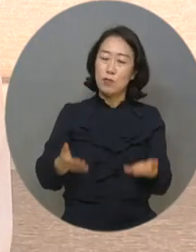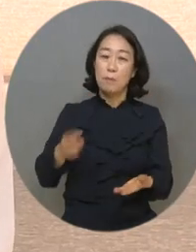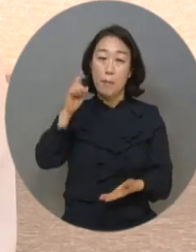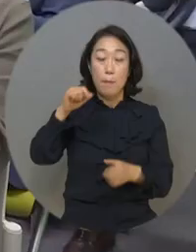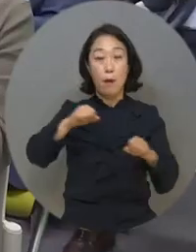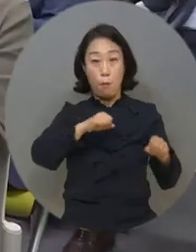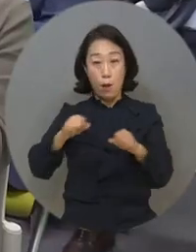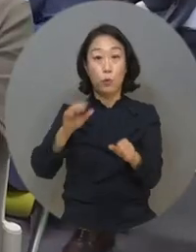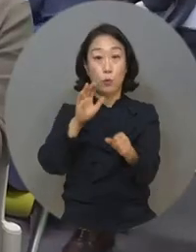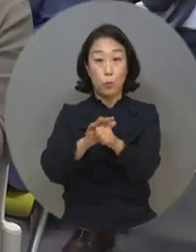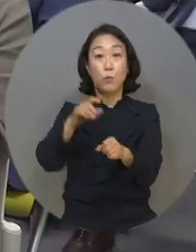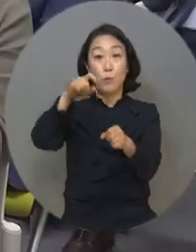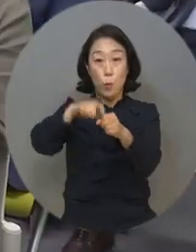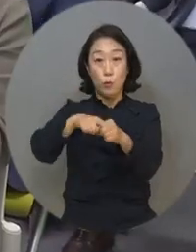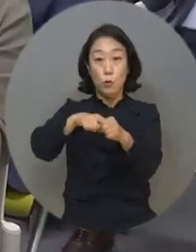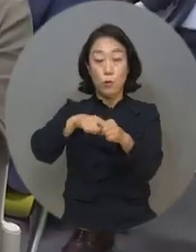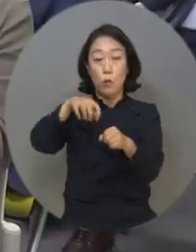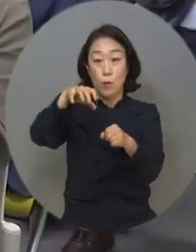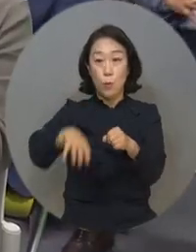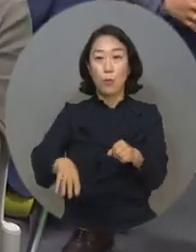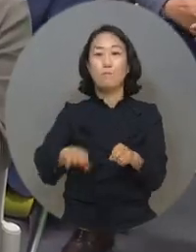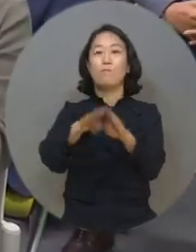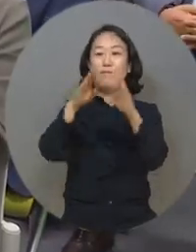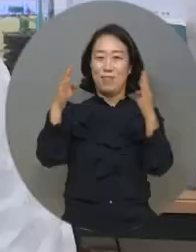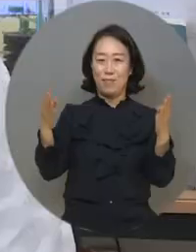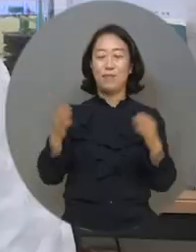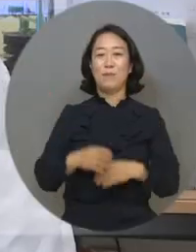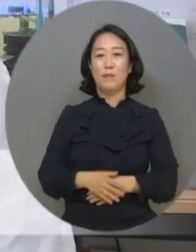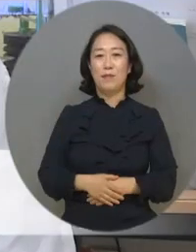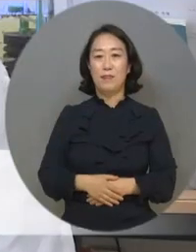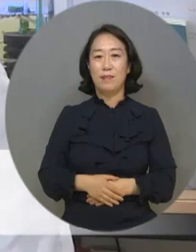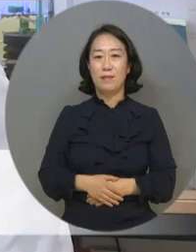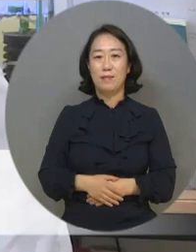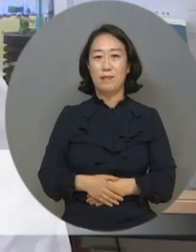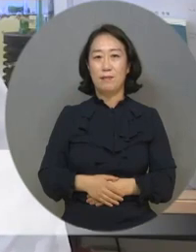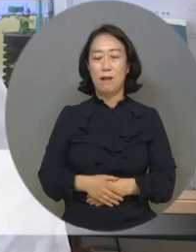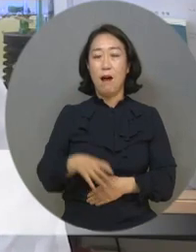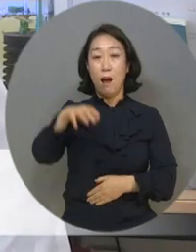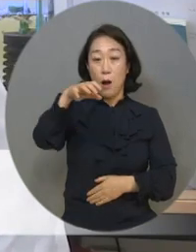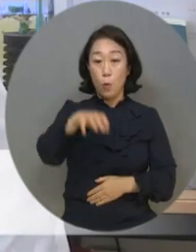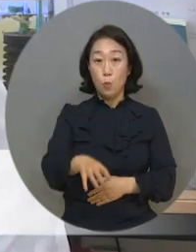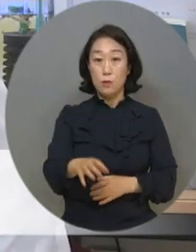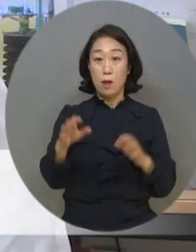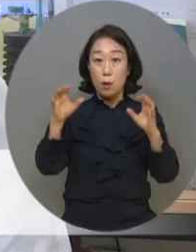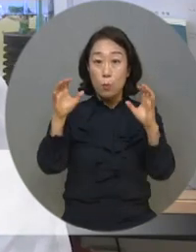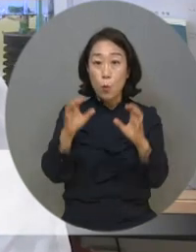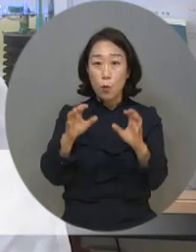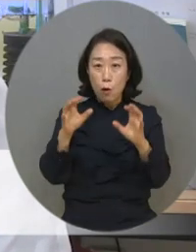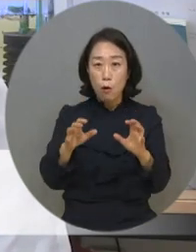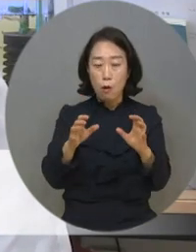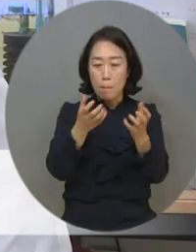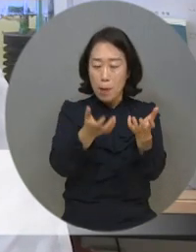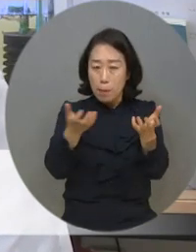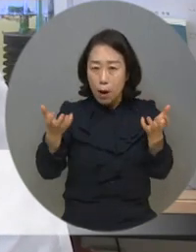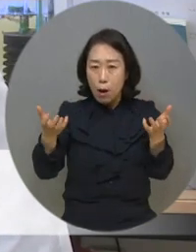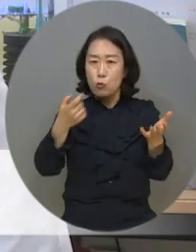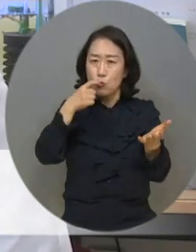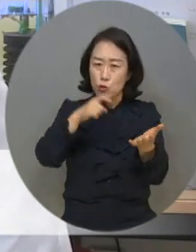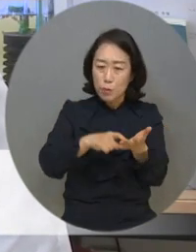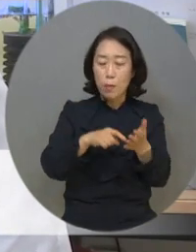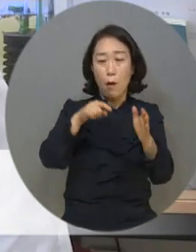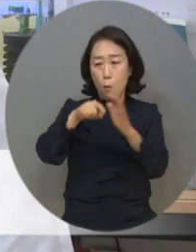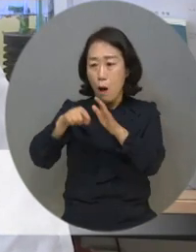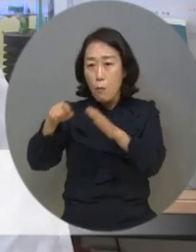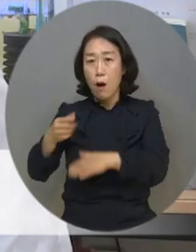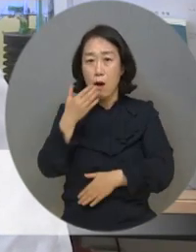활동을 위한 도심 속 쉼터가 탄생한 겁니다. 이제 좀 한 곳에 모여 있어서 쉽게 사용할 수